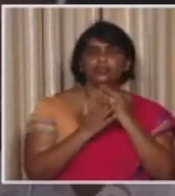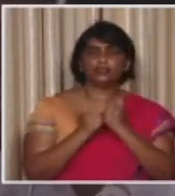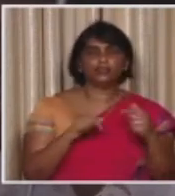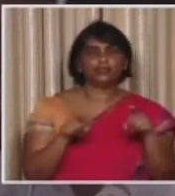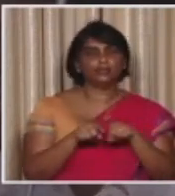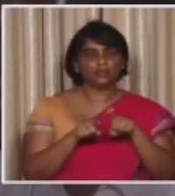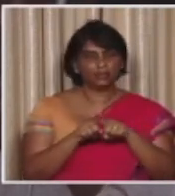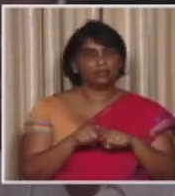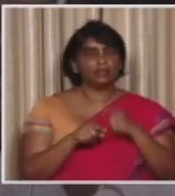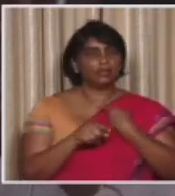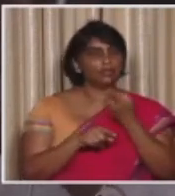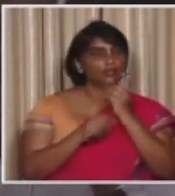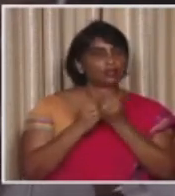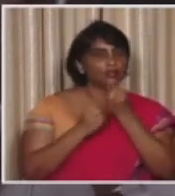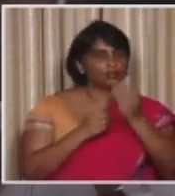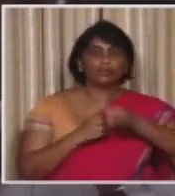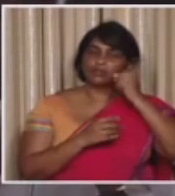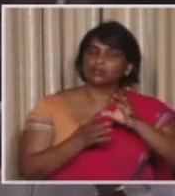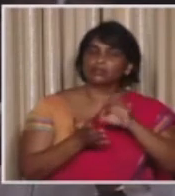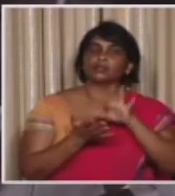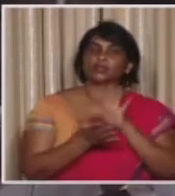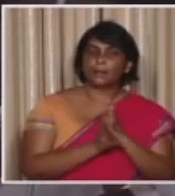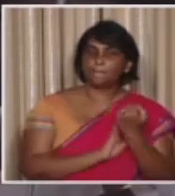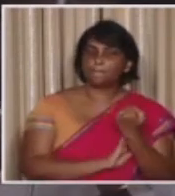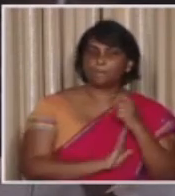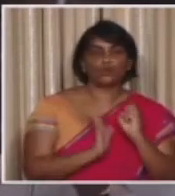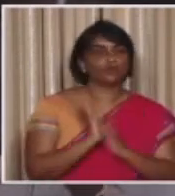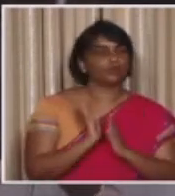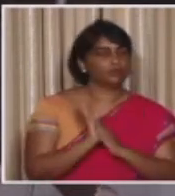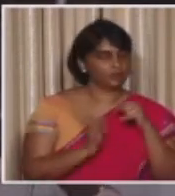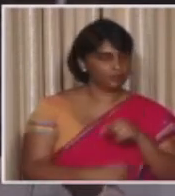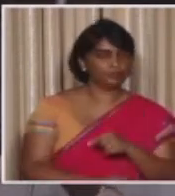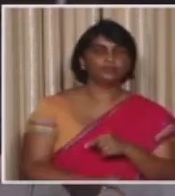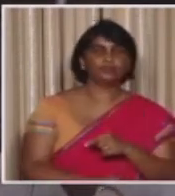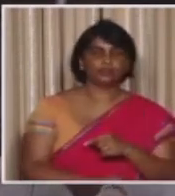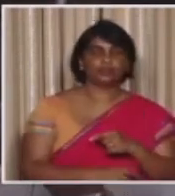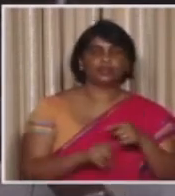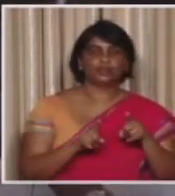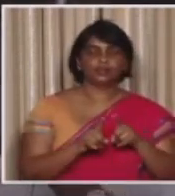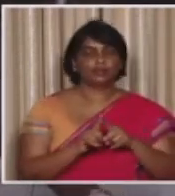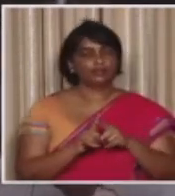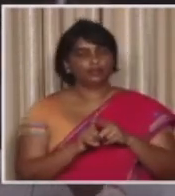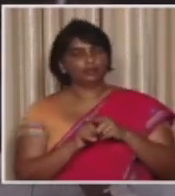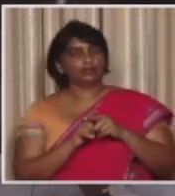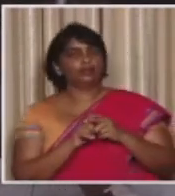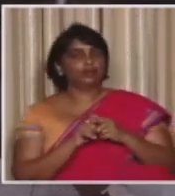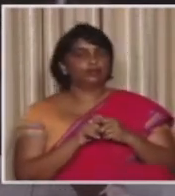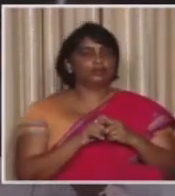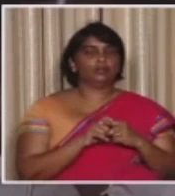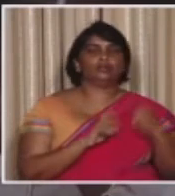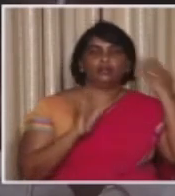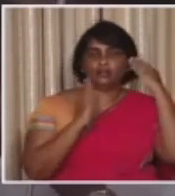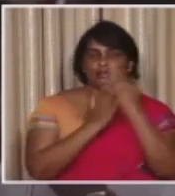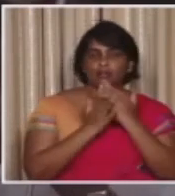අයට දඬුවම් දෙන්න නිර්දේශ කිරීමේ බලය මේ කාරක සභාවට තියෙන්න ඕනේ මට මතකයි මෑත කාලේ අපි සීනි